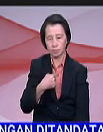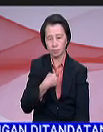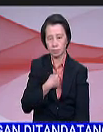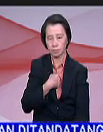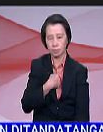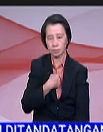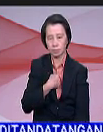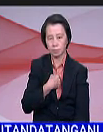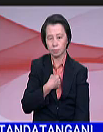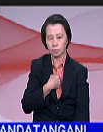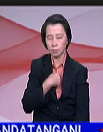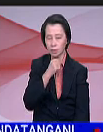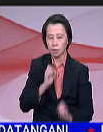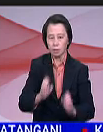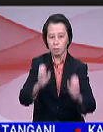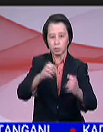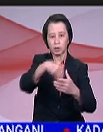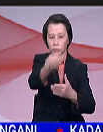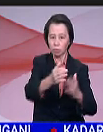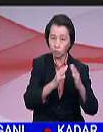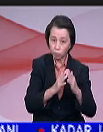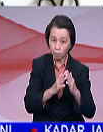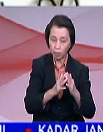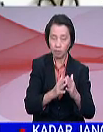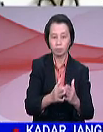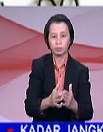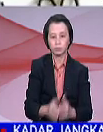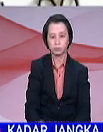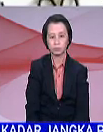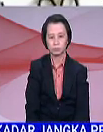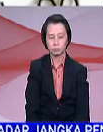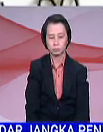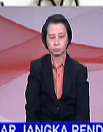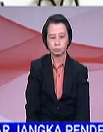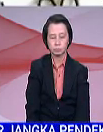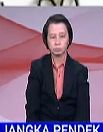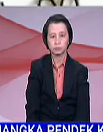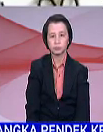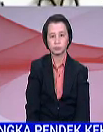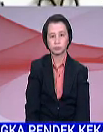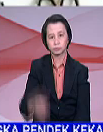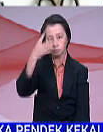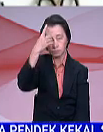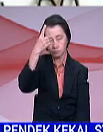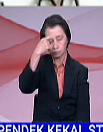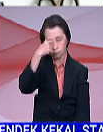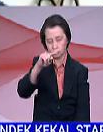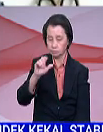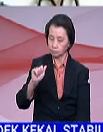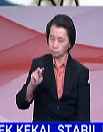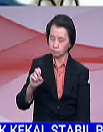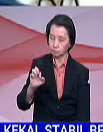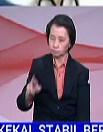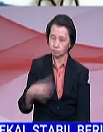tak tergesa-gesa nak keluar rumah, saya dekat sekolah. Sementara itu, bagi Anwar Ahmad, beliau